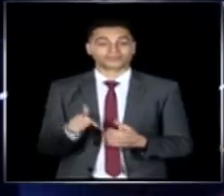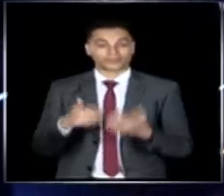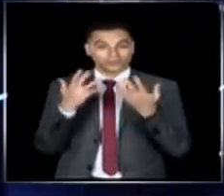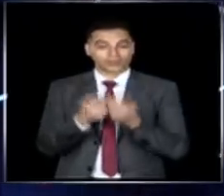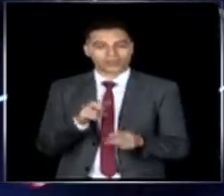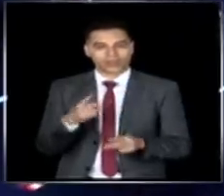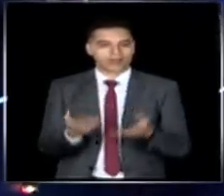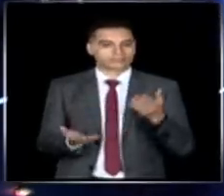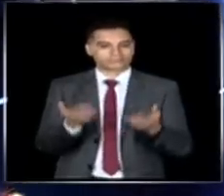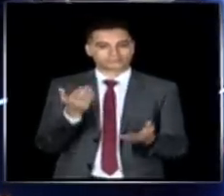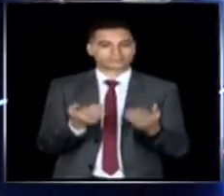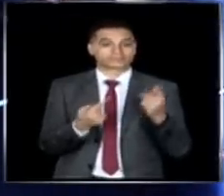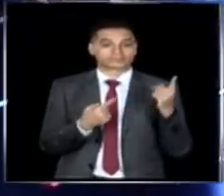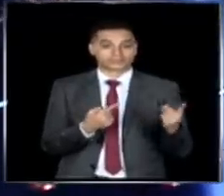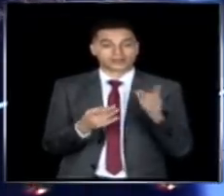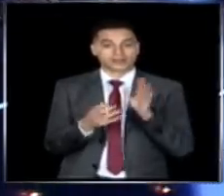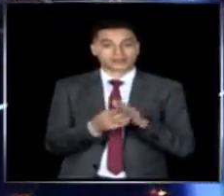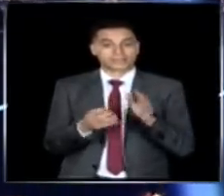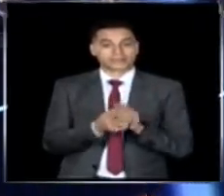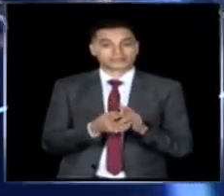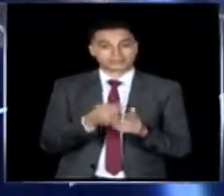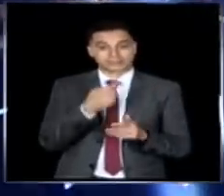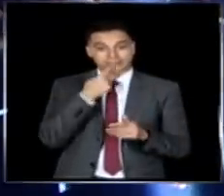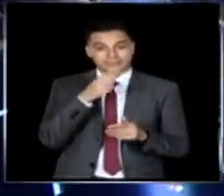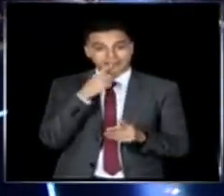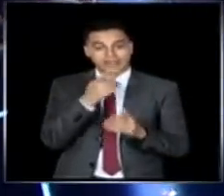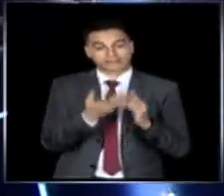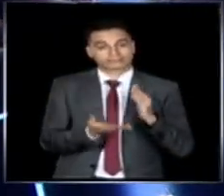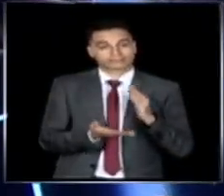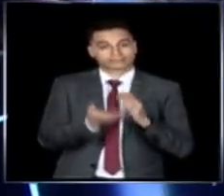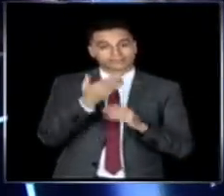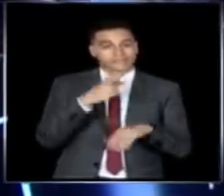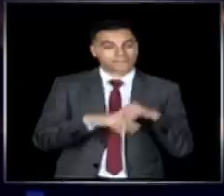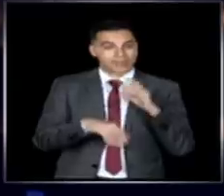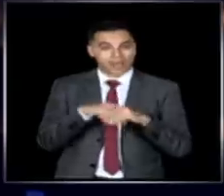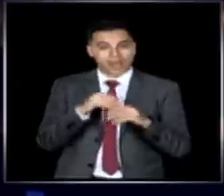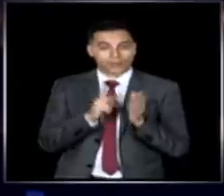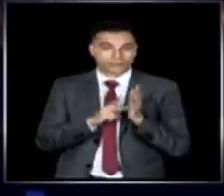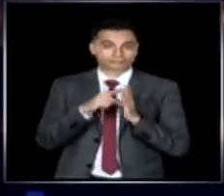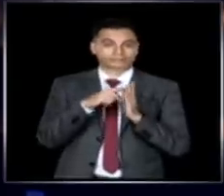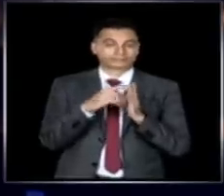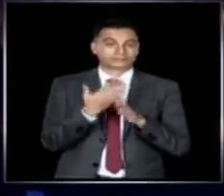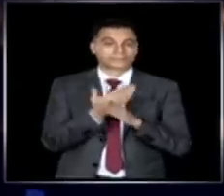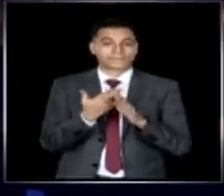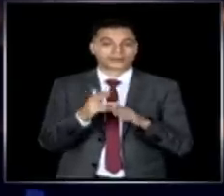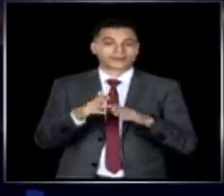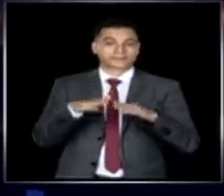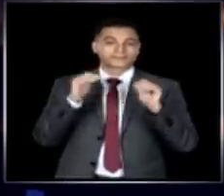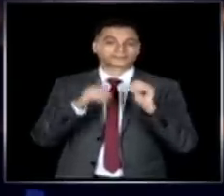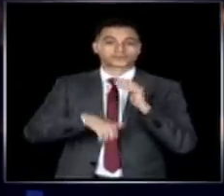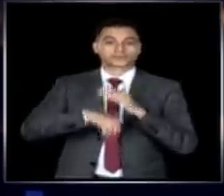النتيجة اتغيرت، وجامعة اسكندرية بتحاول تهرب